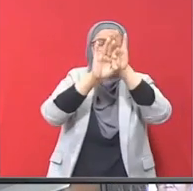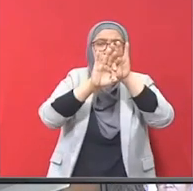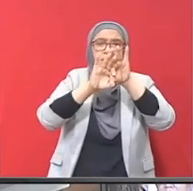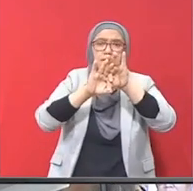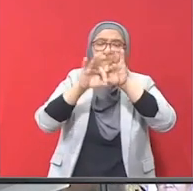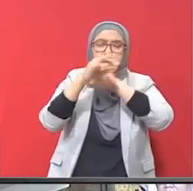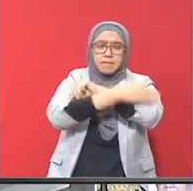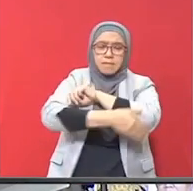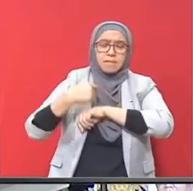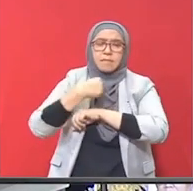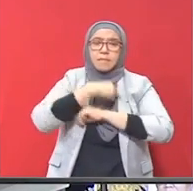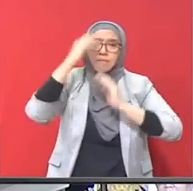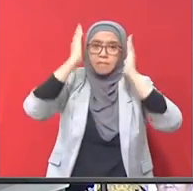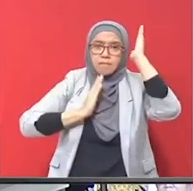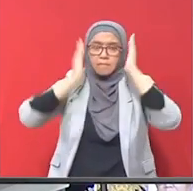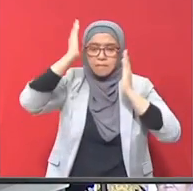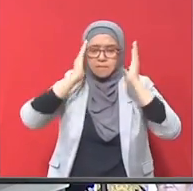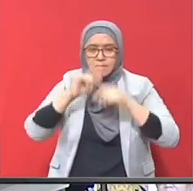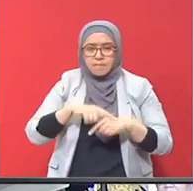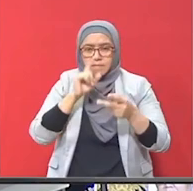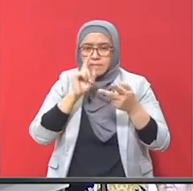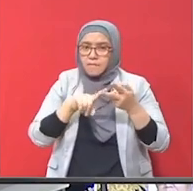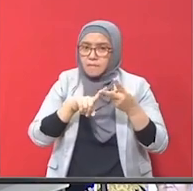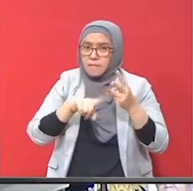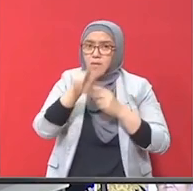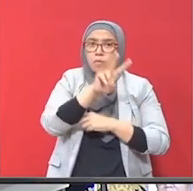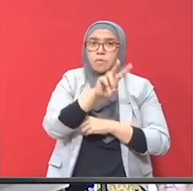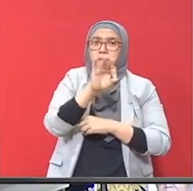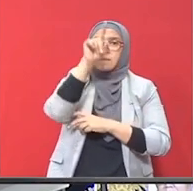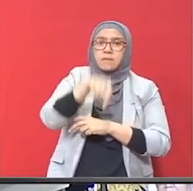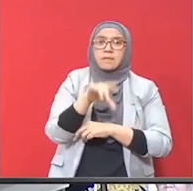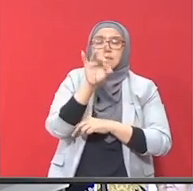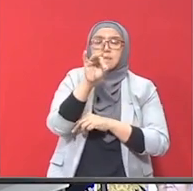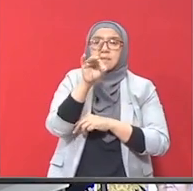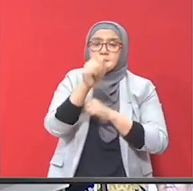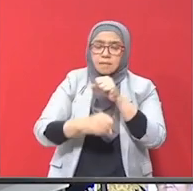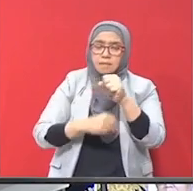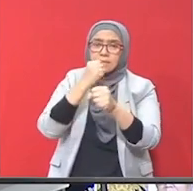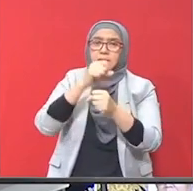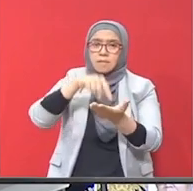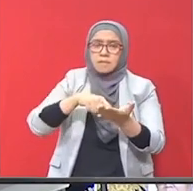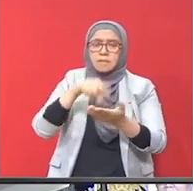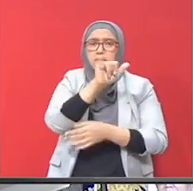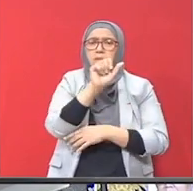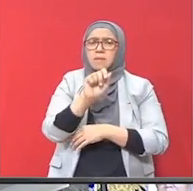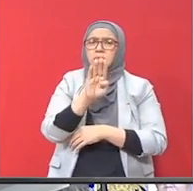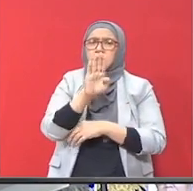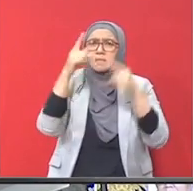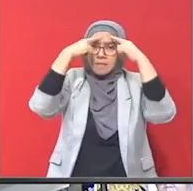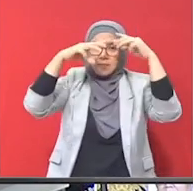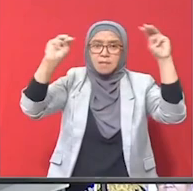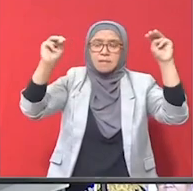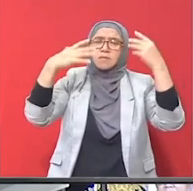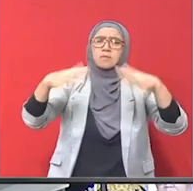negara kita Malaysia Selain itu pada 29 ogos 2020 yang amat hormat Perdana Menteri telah